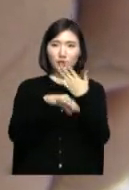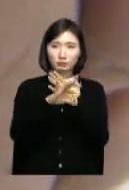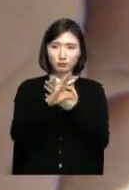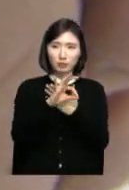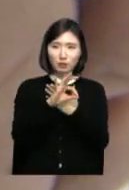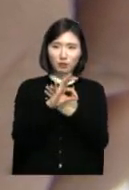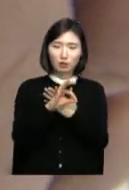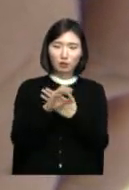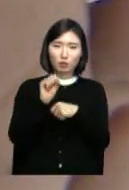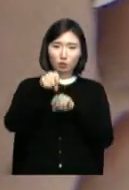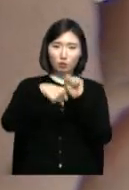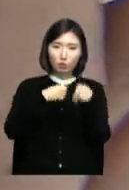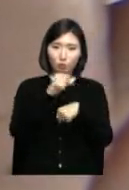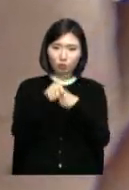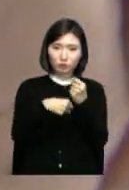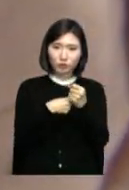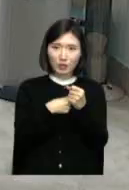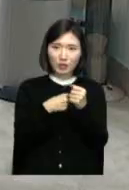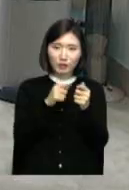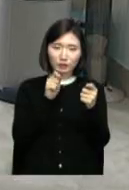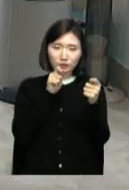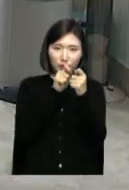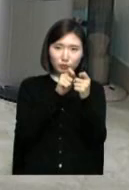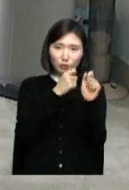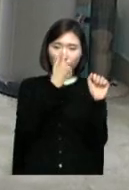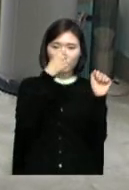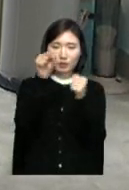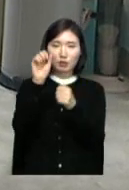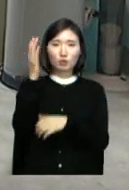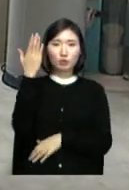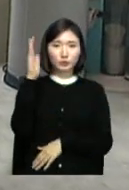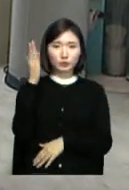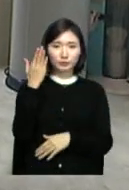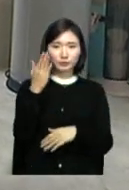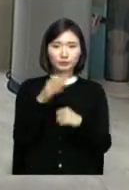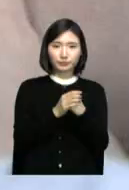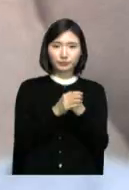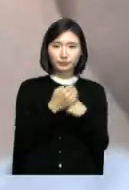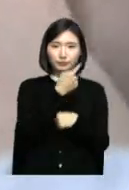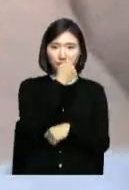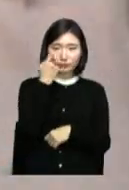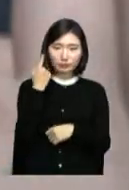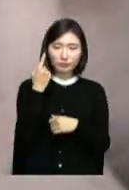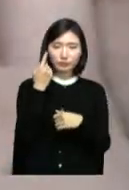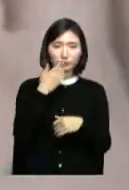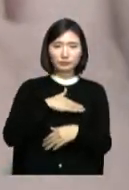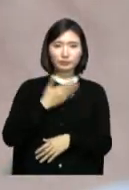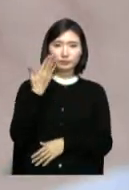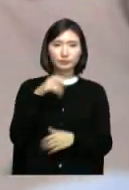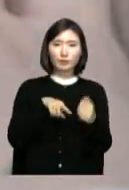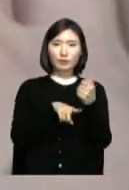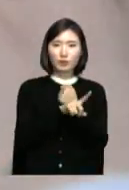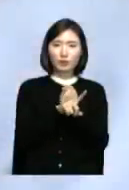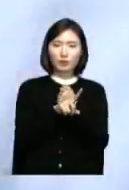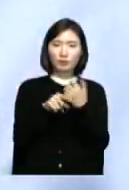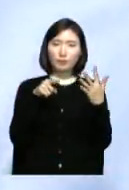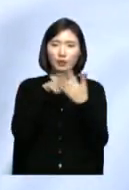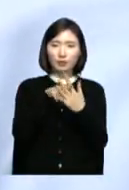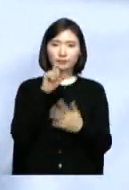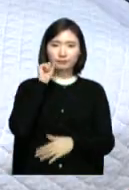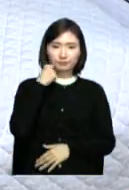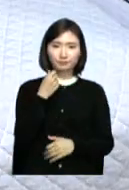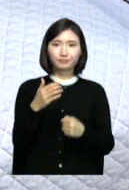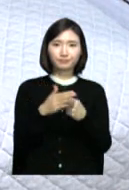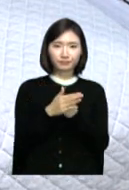애완 동물하고 접촉을 피한다던지 그런데 요즘은 그 그 증상은 알 증상은 알지만 그 원인을 알기가 어렵기